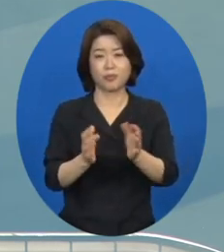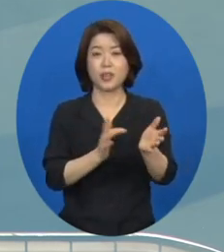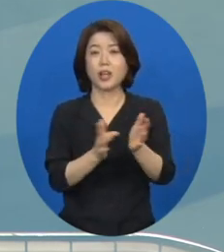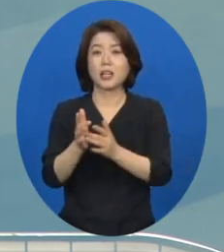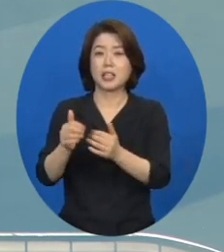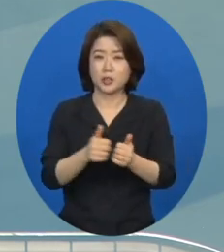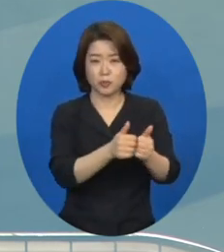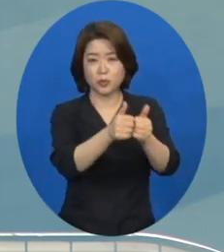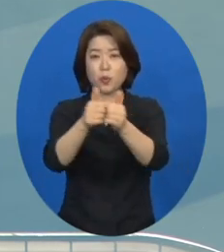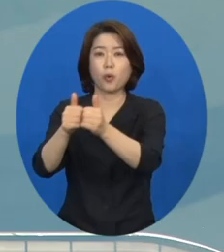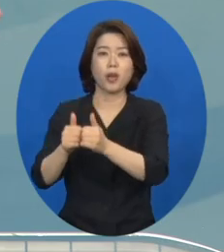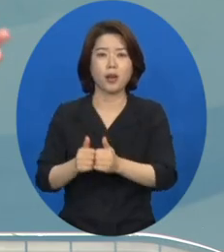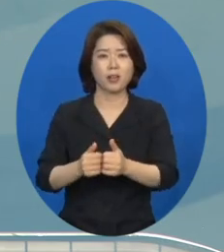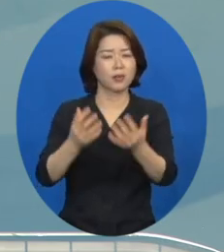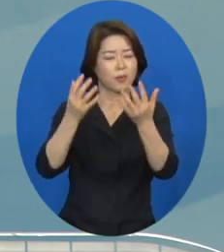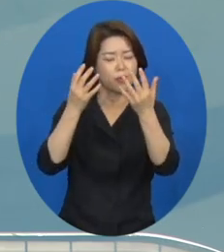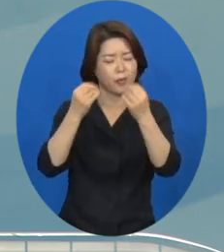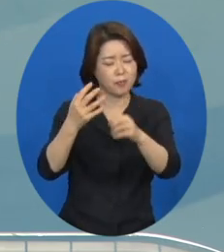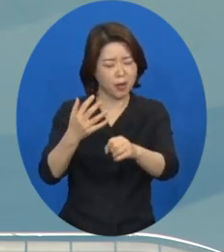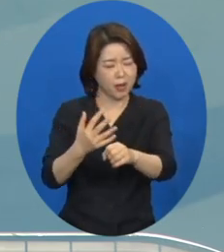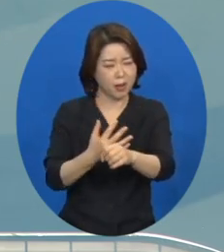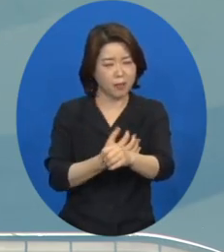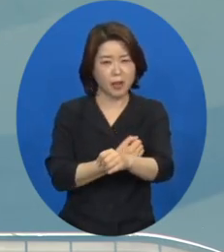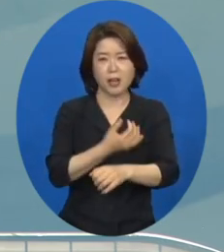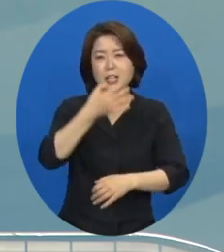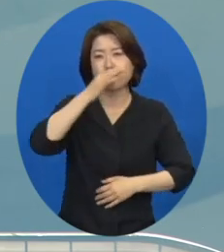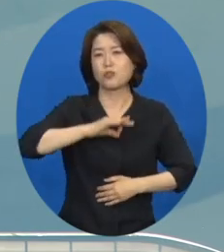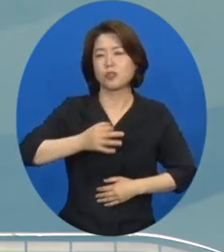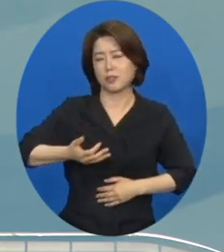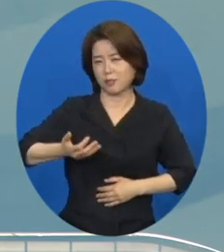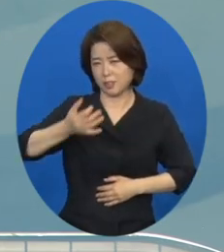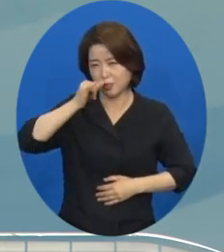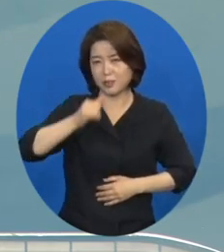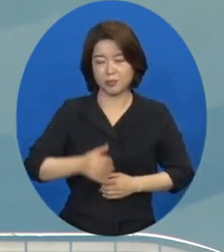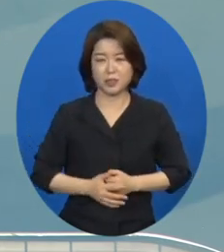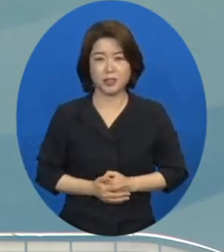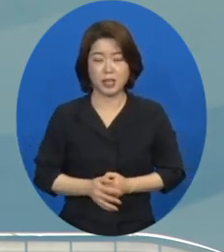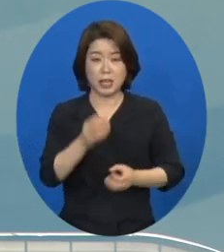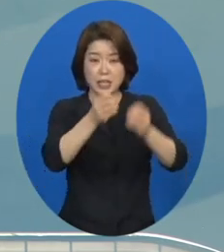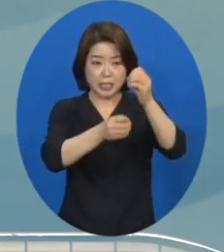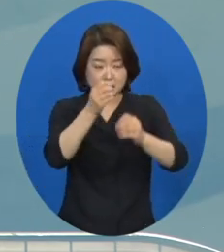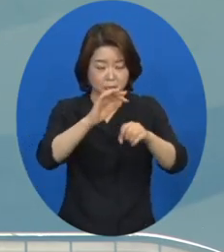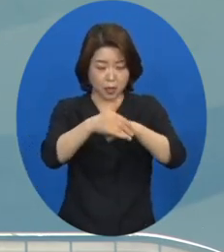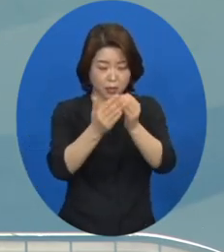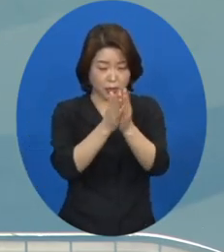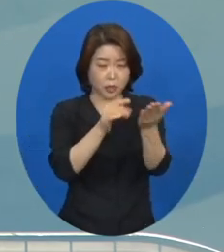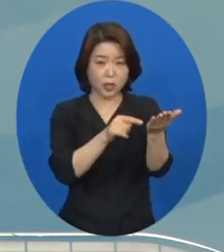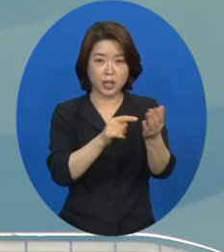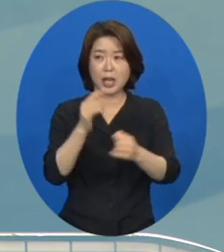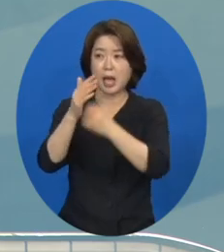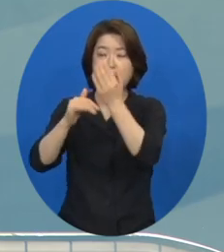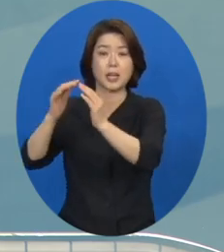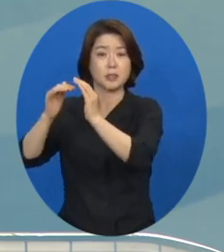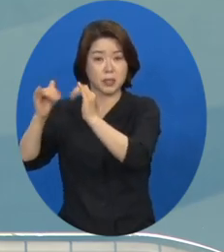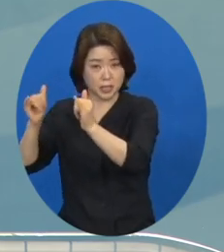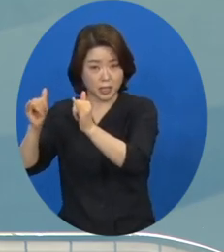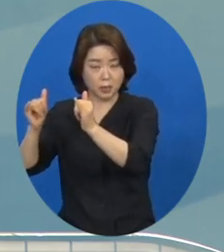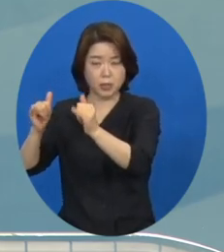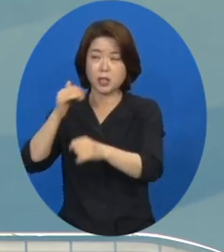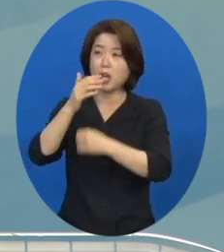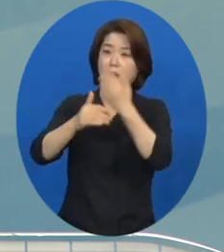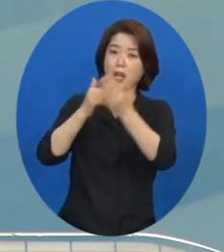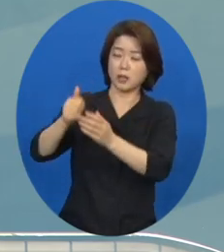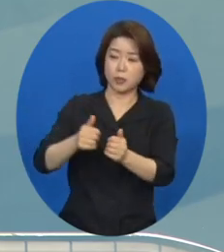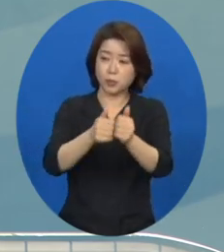예수님과 동행하는데 얼마나 많은 유익을 얻었는지 모릅니다. 시편이 성경에 나오는 하나님의 사람들의